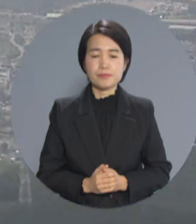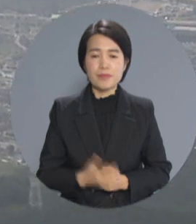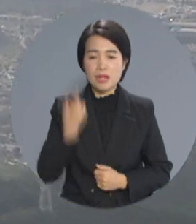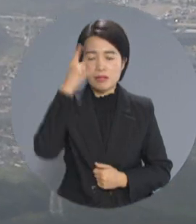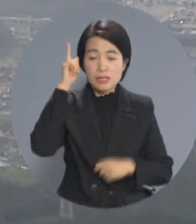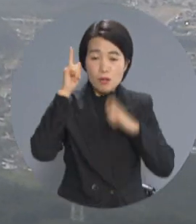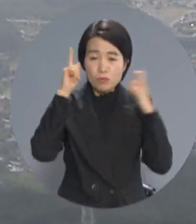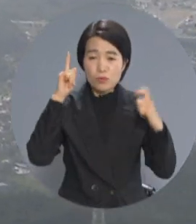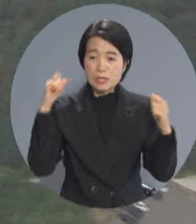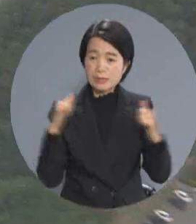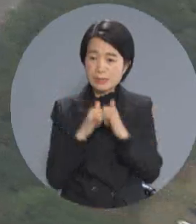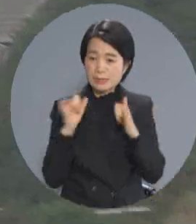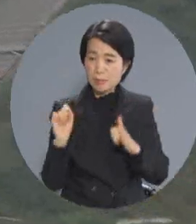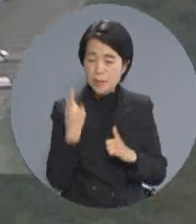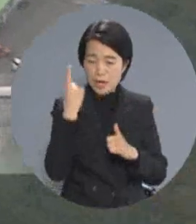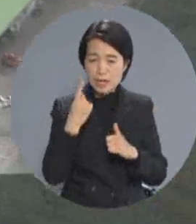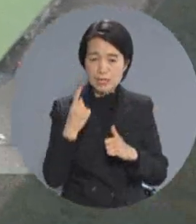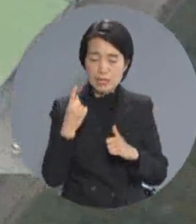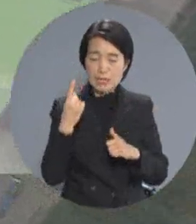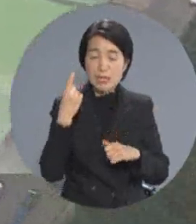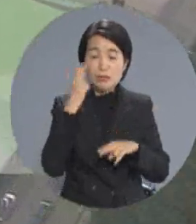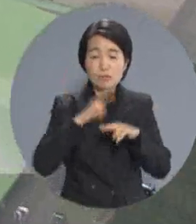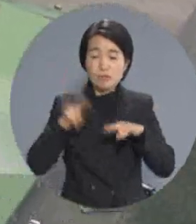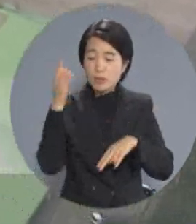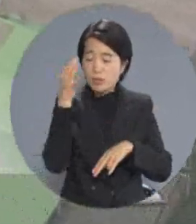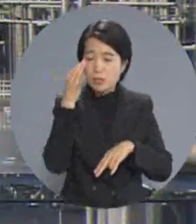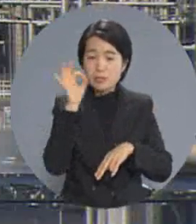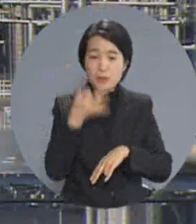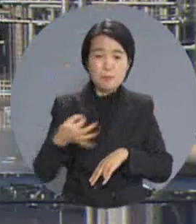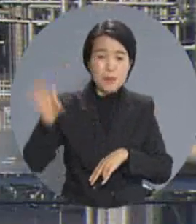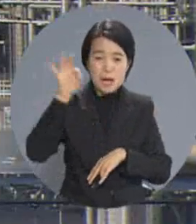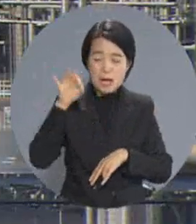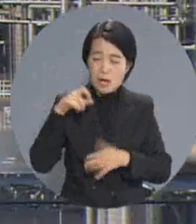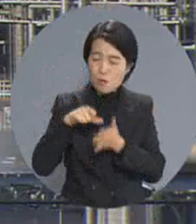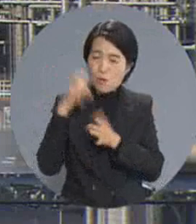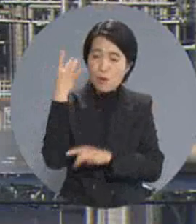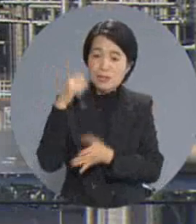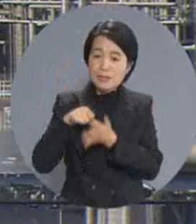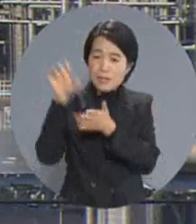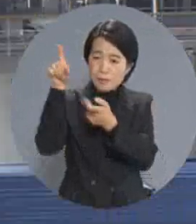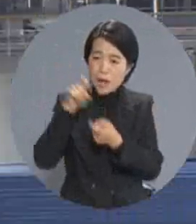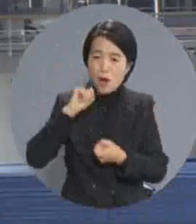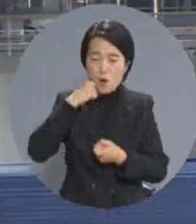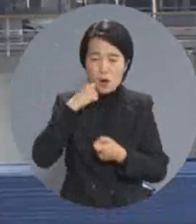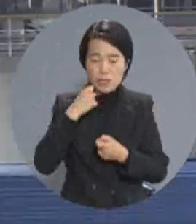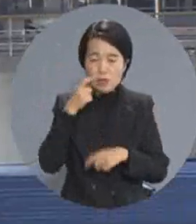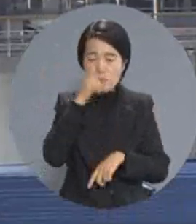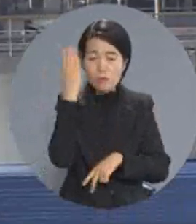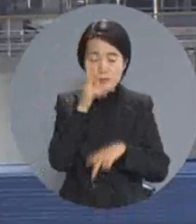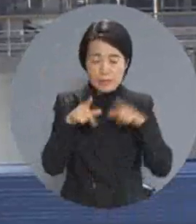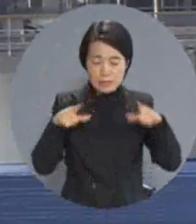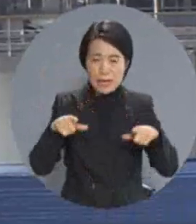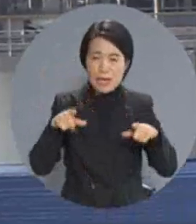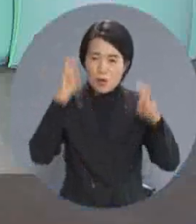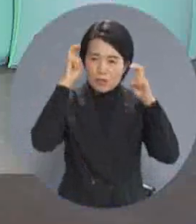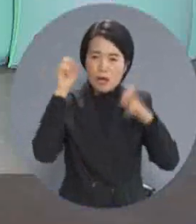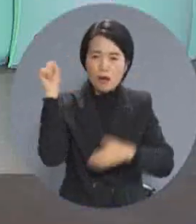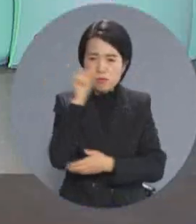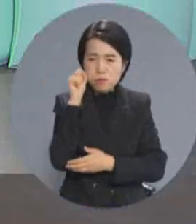러시아 우크라이나 전쟁으로 국제 유가가 오르고 원자재 수급이 불안해지자 여수산단 석유화학 기업들이